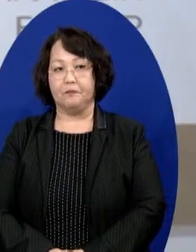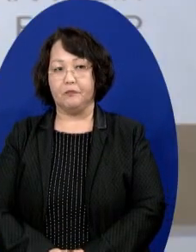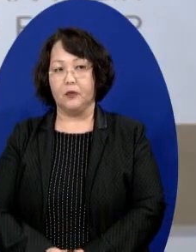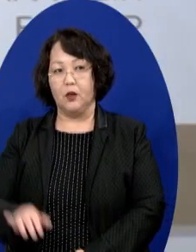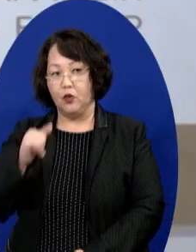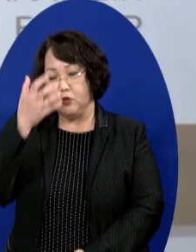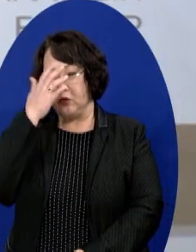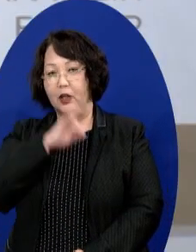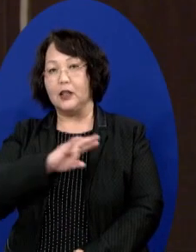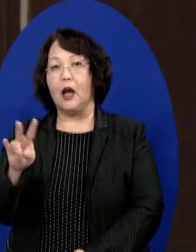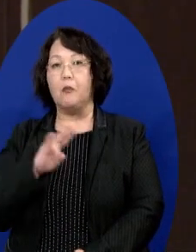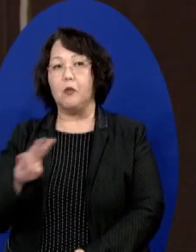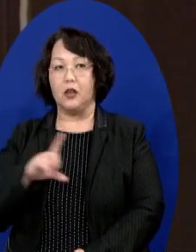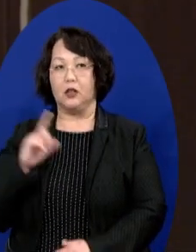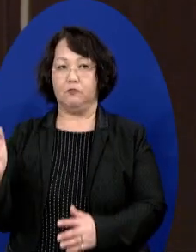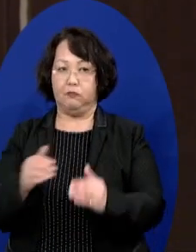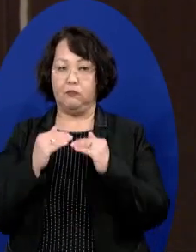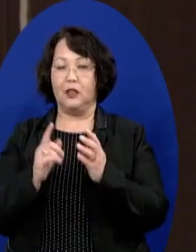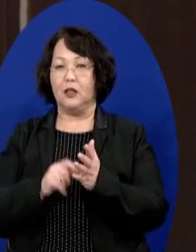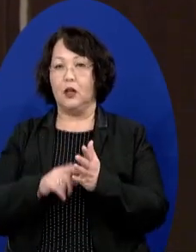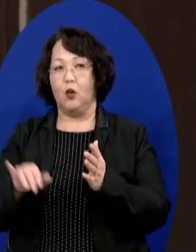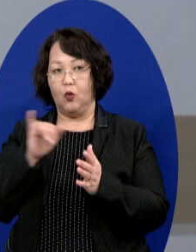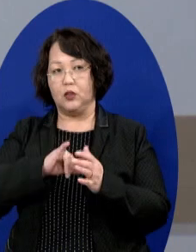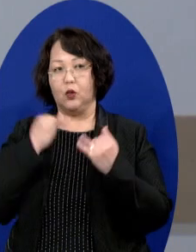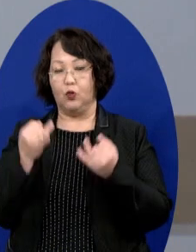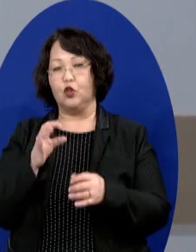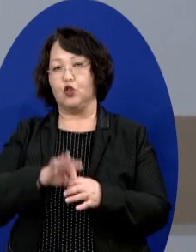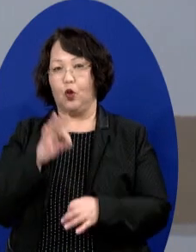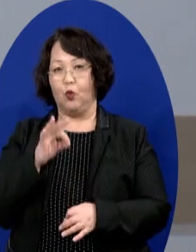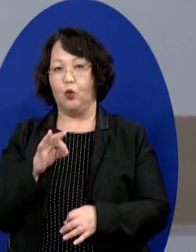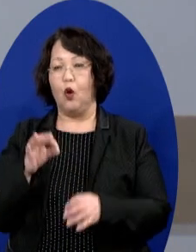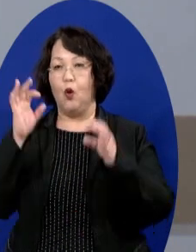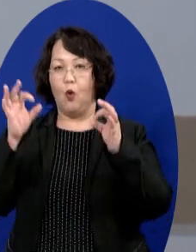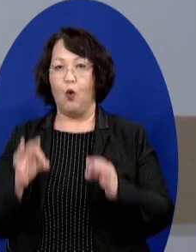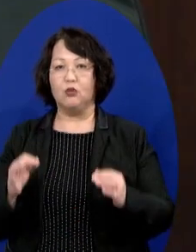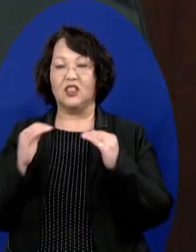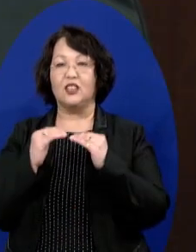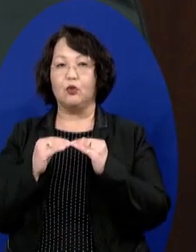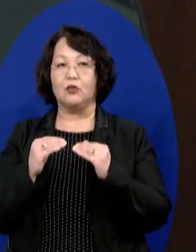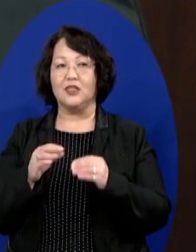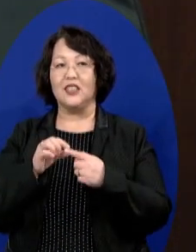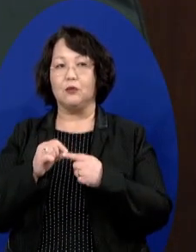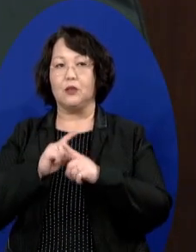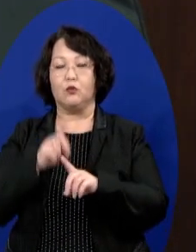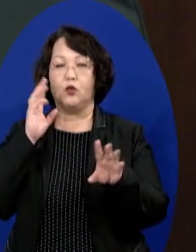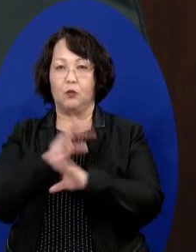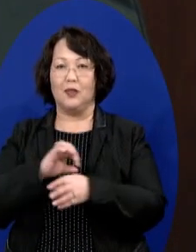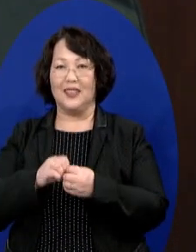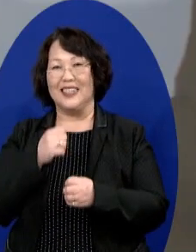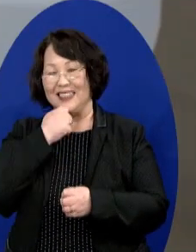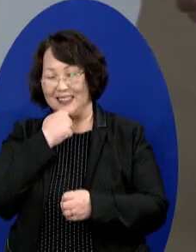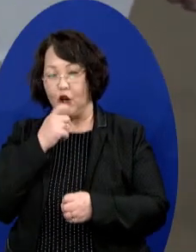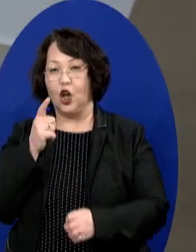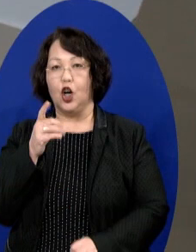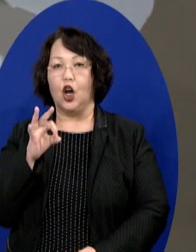Улс төрийн намуудын оролцоог тэгш хангахын тулд улсын хурлын сонгуулийг пропорционал буюу хувьтэнцүүлсэн зарчим тулгуурлах, аль эсвэл холимог системээр